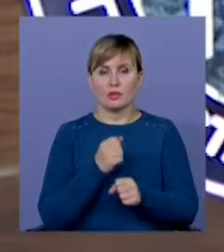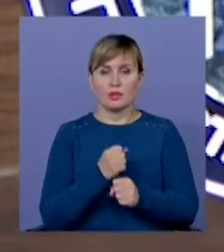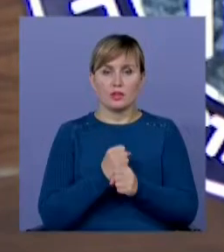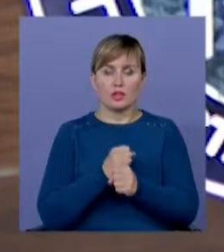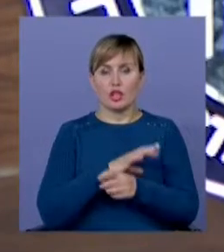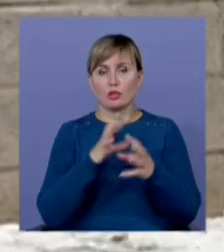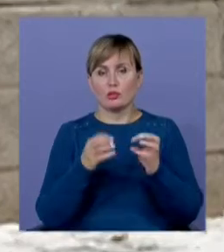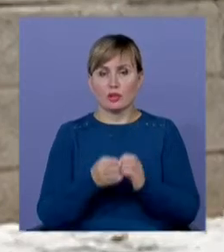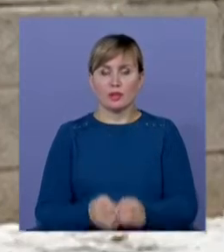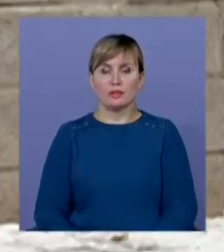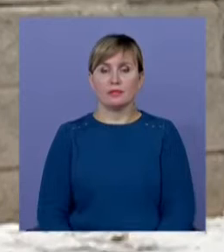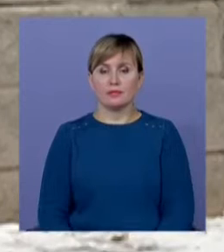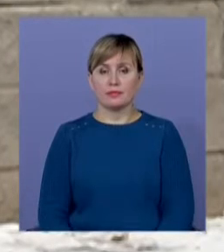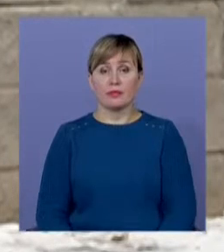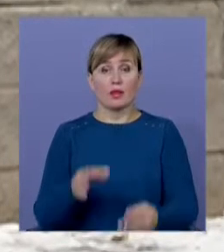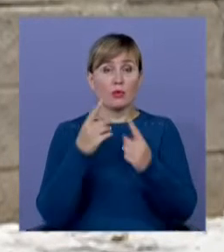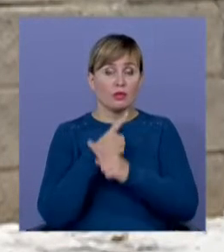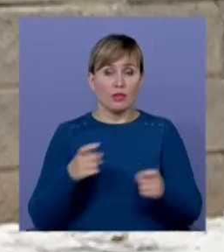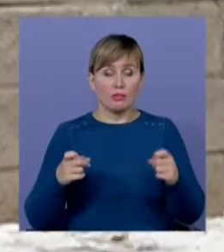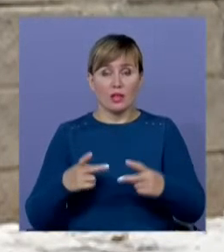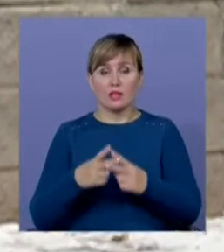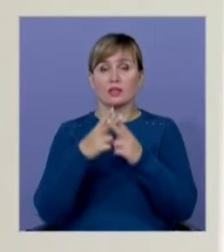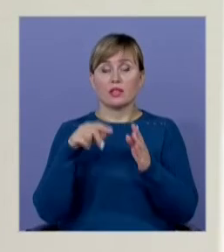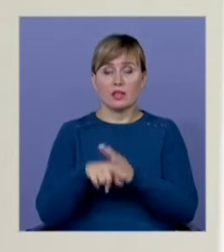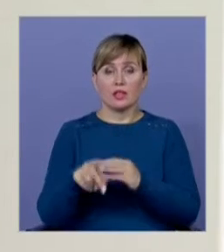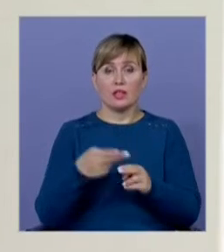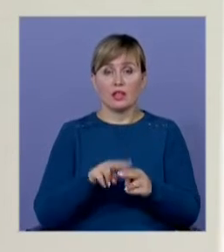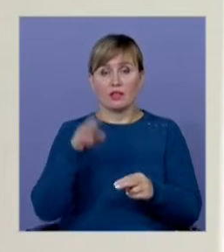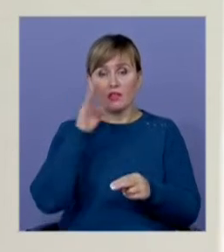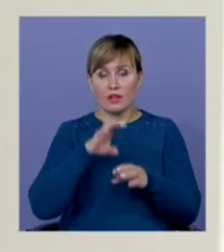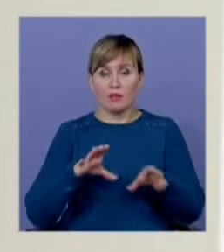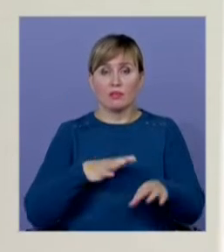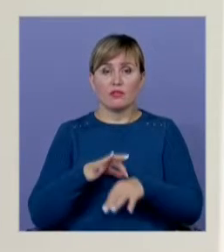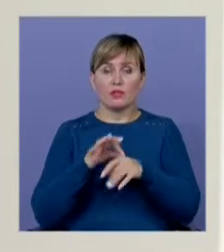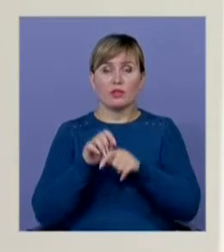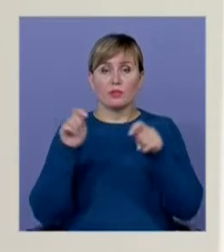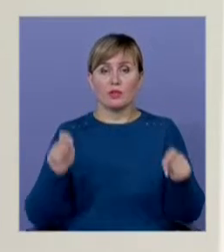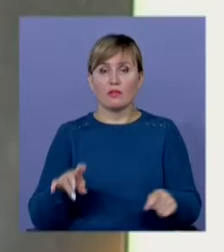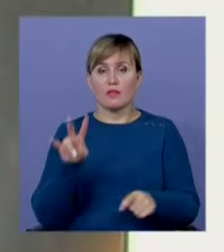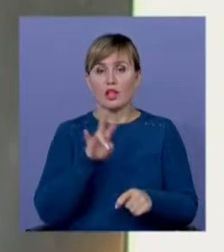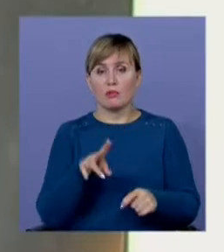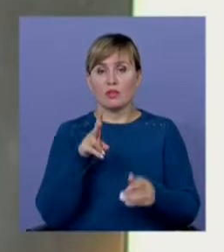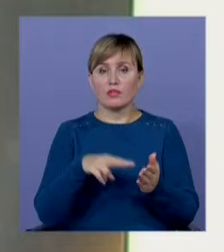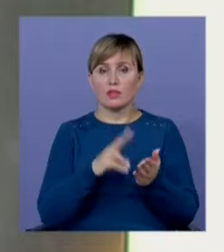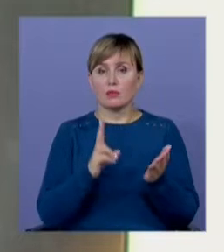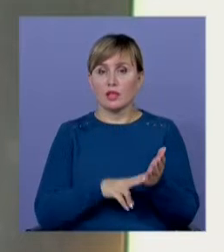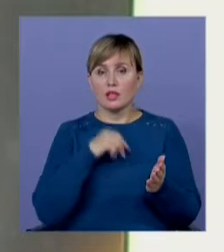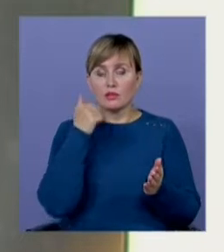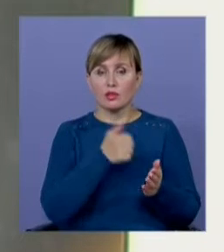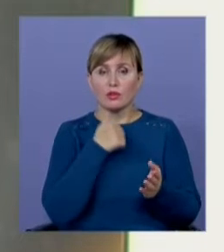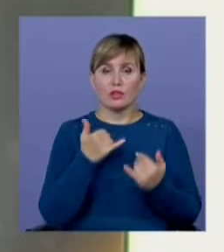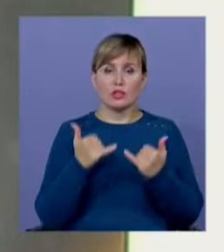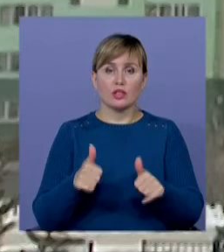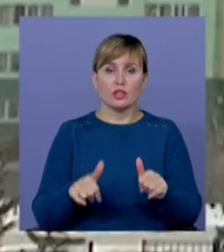по итогам анализа выводятся результаты. По информации Астана су Арнасы, данный водопровод был введен в эксплуатацию в ноябре 2017 года.